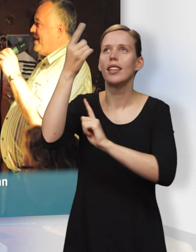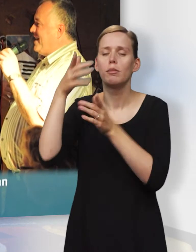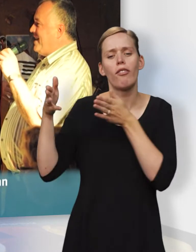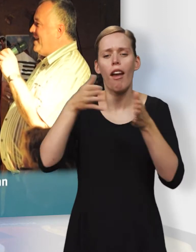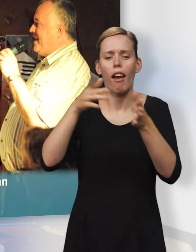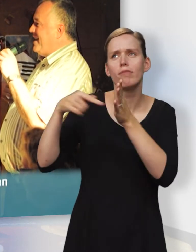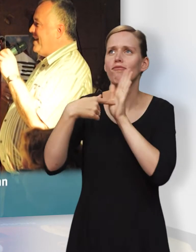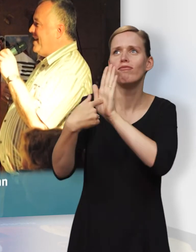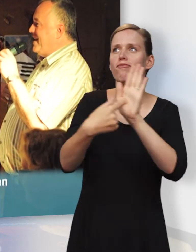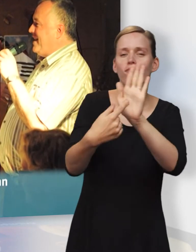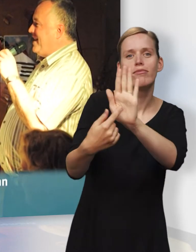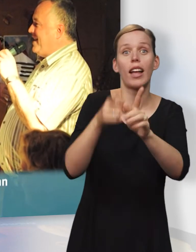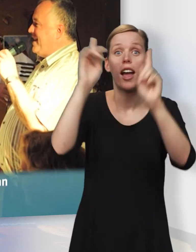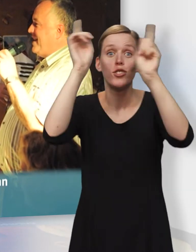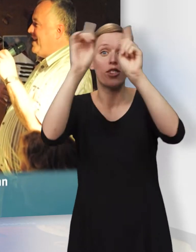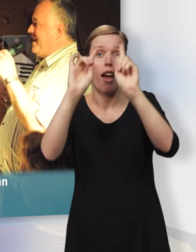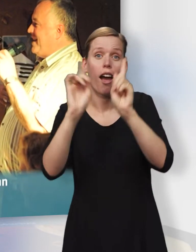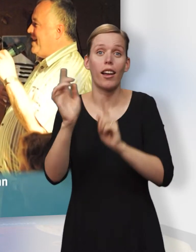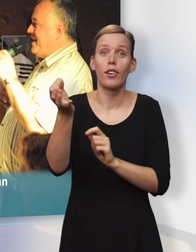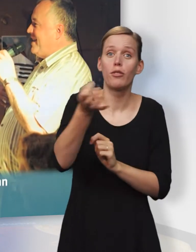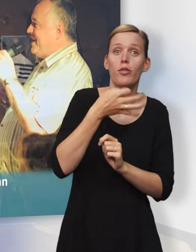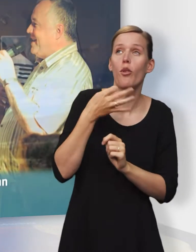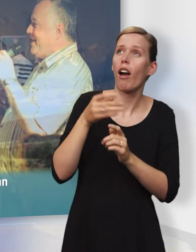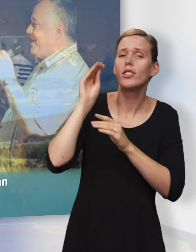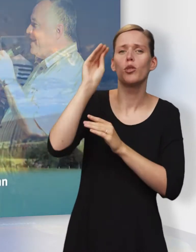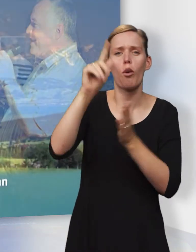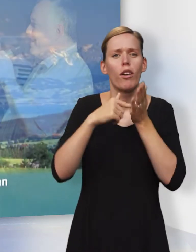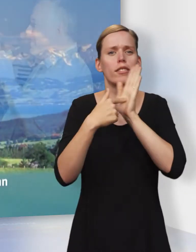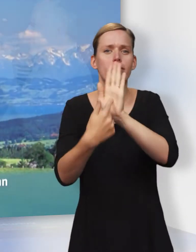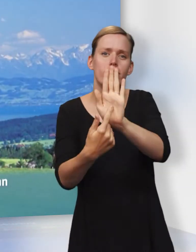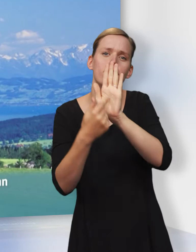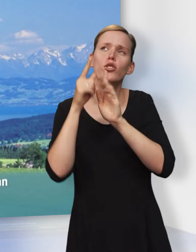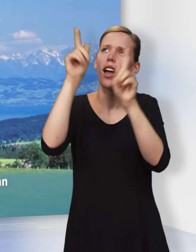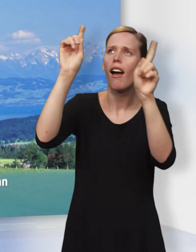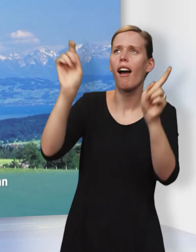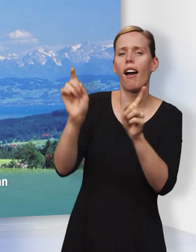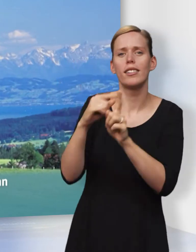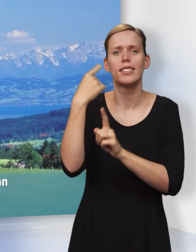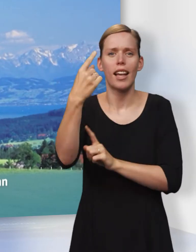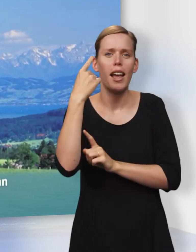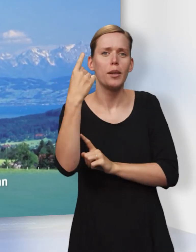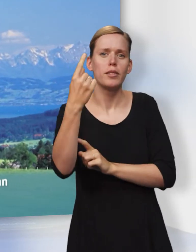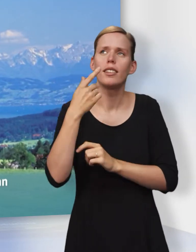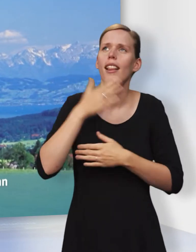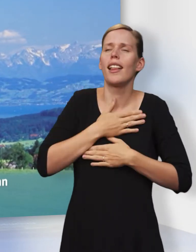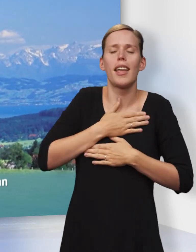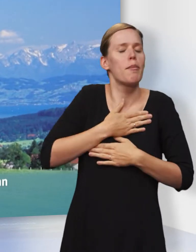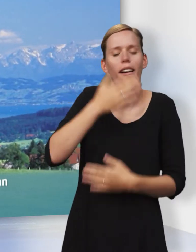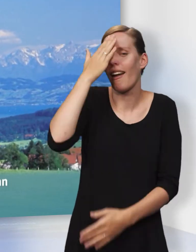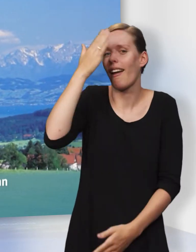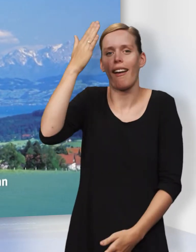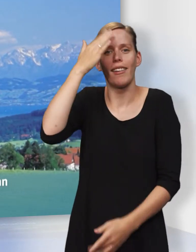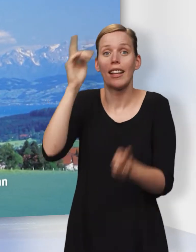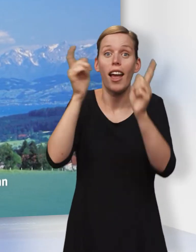Weg mir weist, Stern, der in die Zukunft reist, Stern, der die